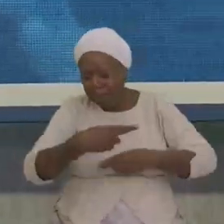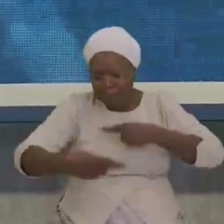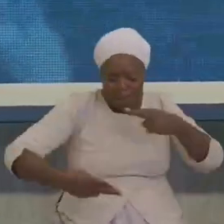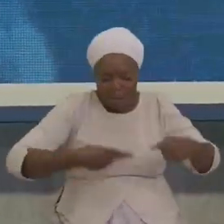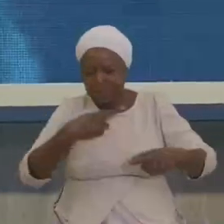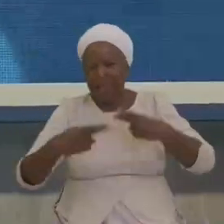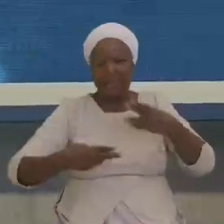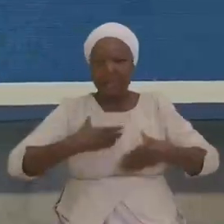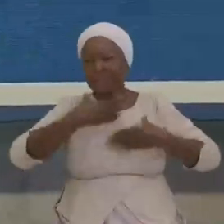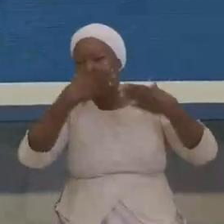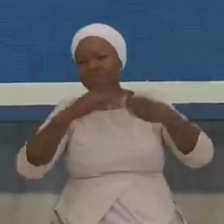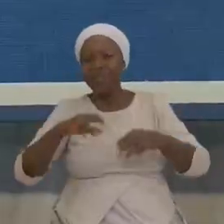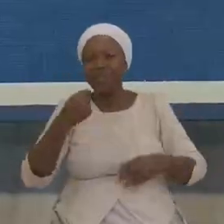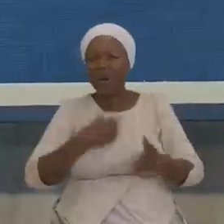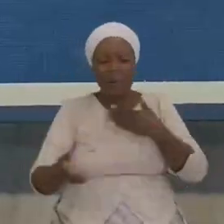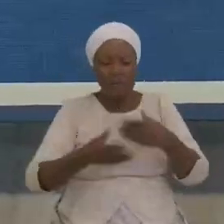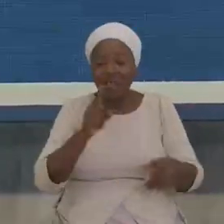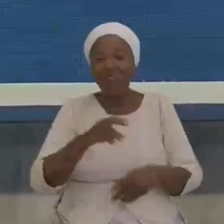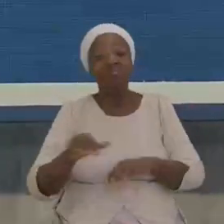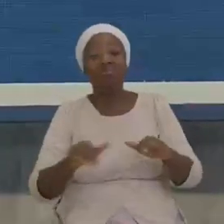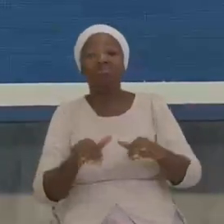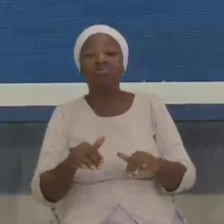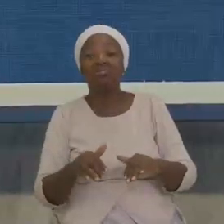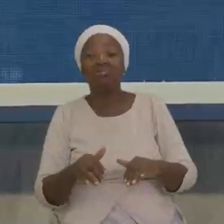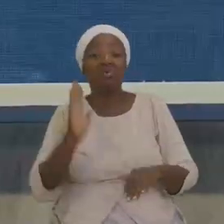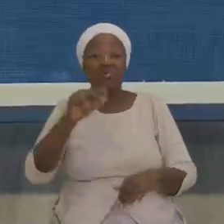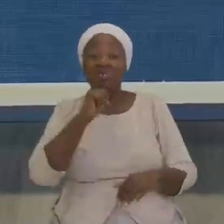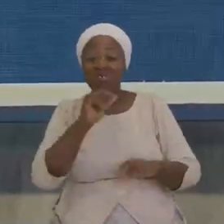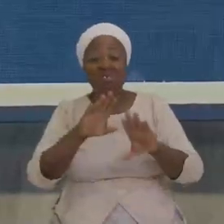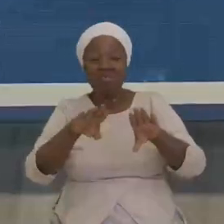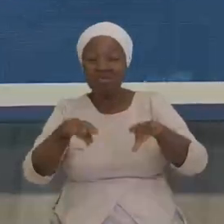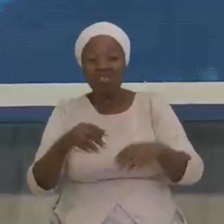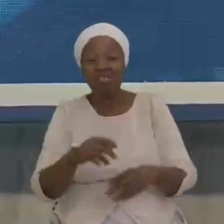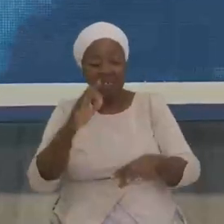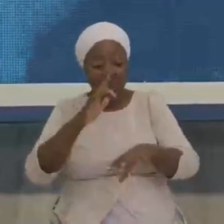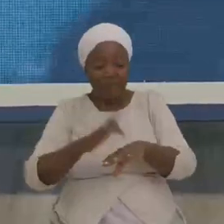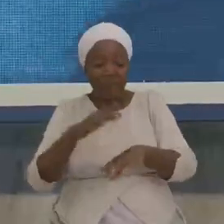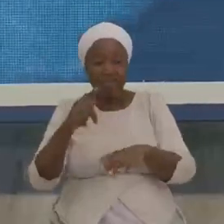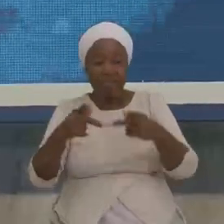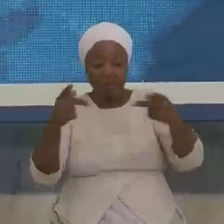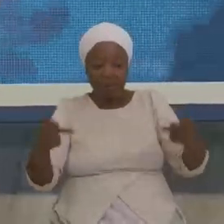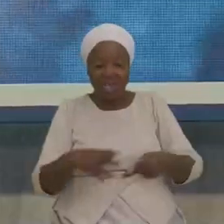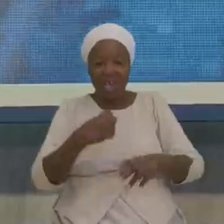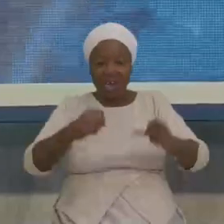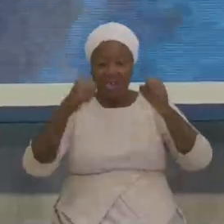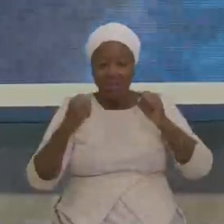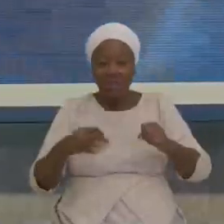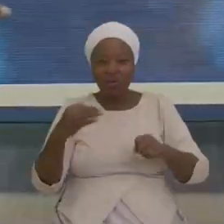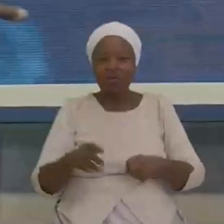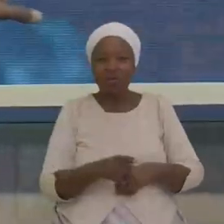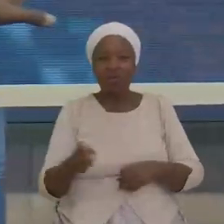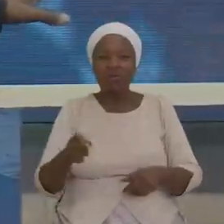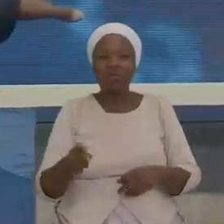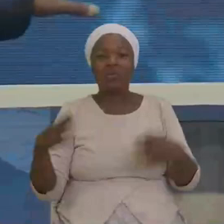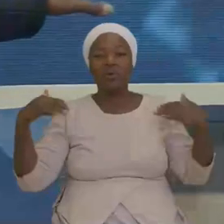les manœuvres, quel que soit ce que tu feras, ça n'affectera pas la décision et la force